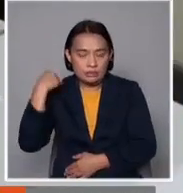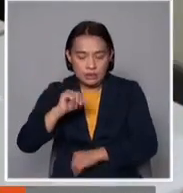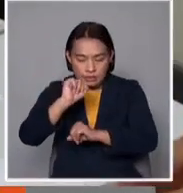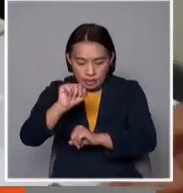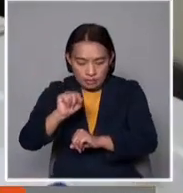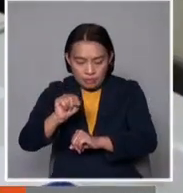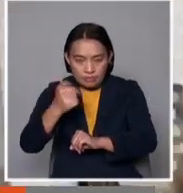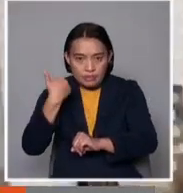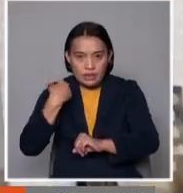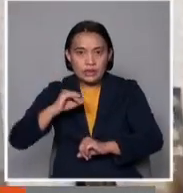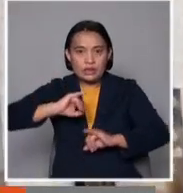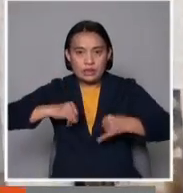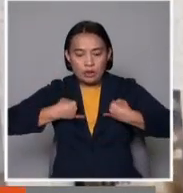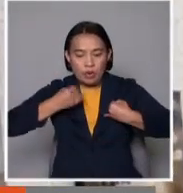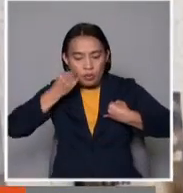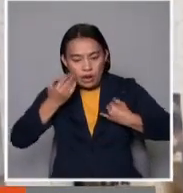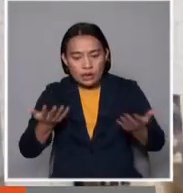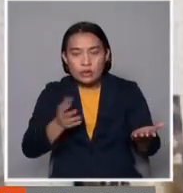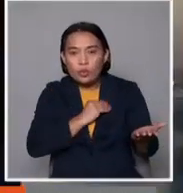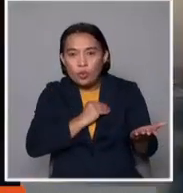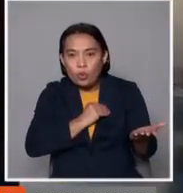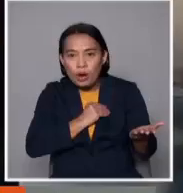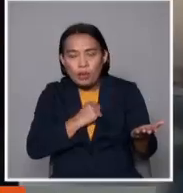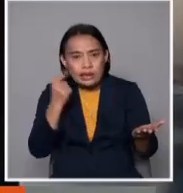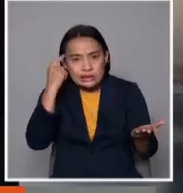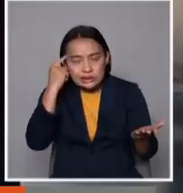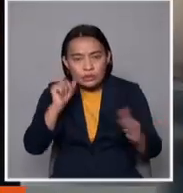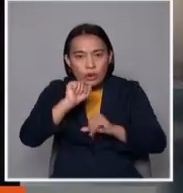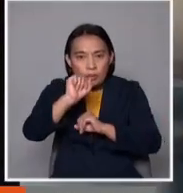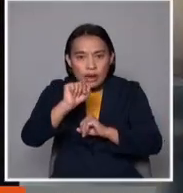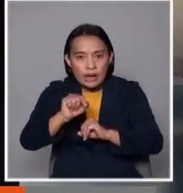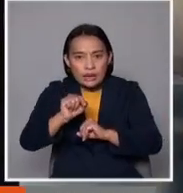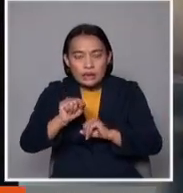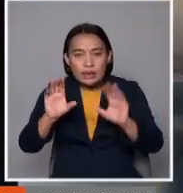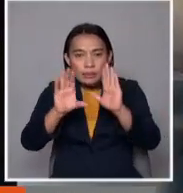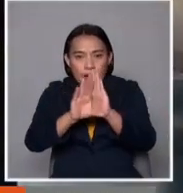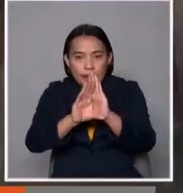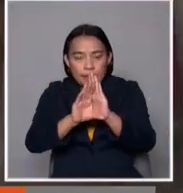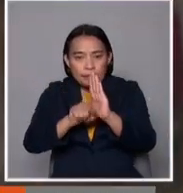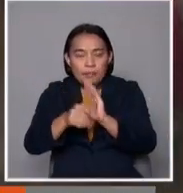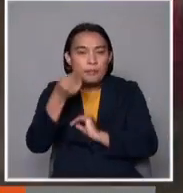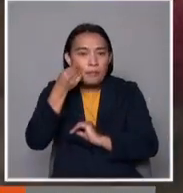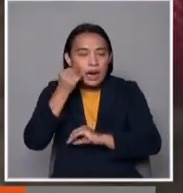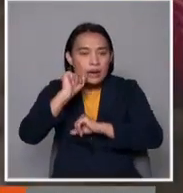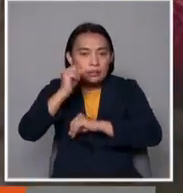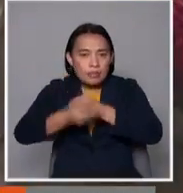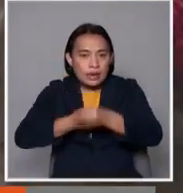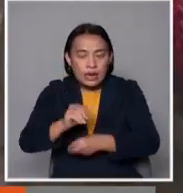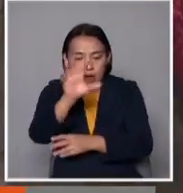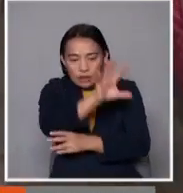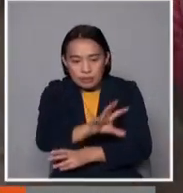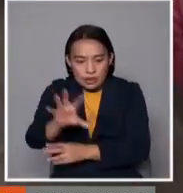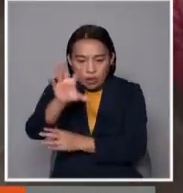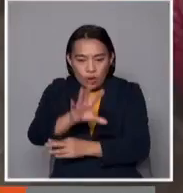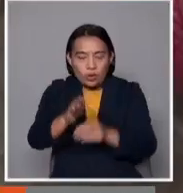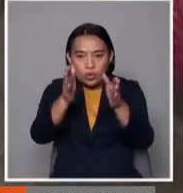วยเจ้าของบ้านเขาก็กลัวว่าเดี๋ยวจะมีคนนำป้ายมาติดแล้วจะนำรูปที่มีป้ายประกาศขายไปหลอกชาวบ้านอีกท